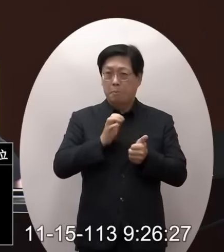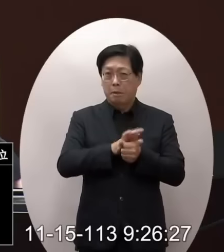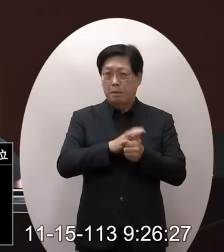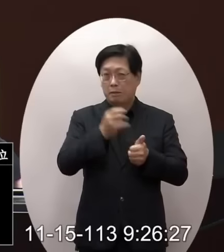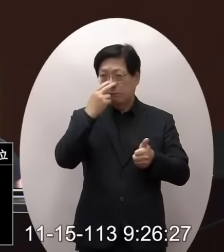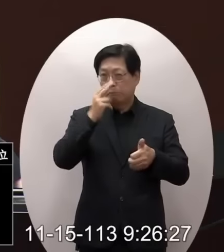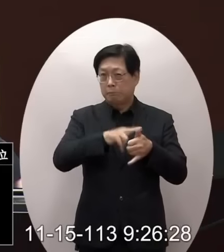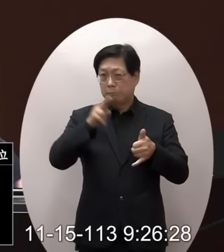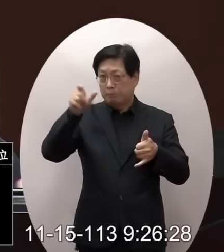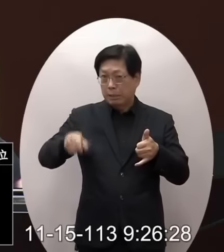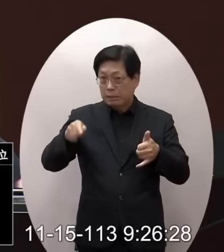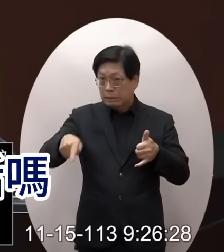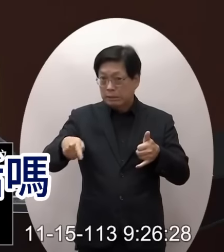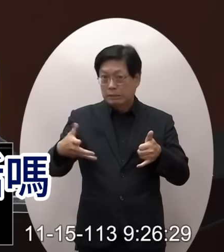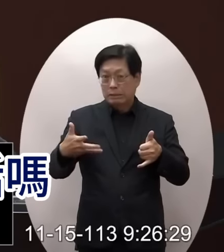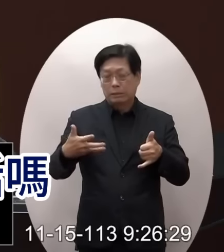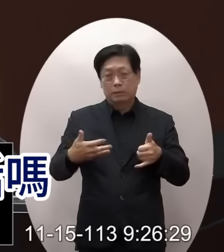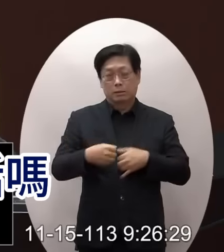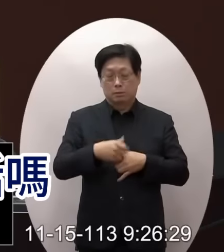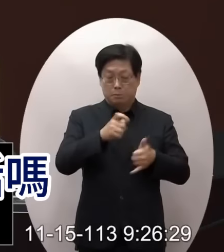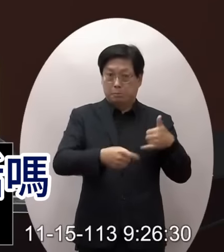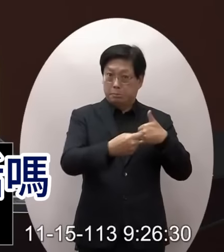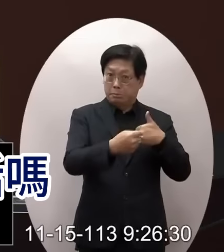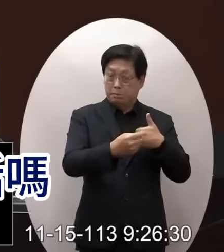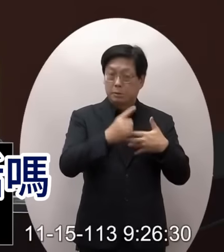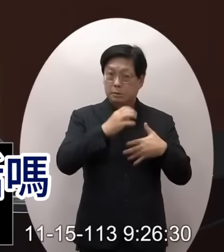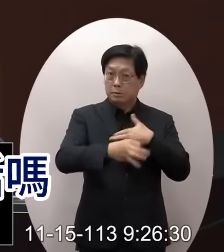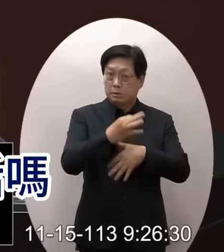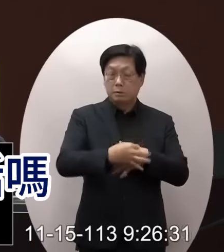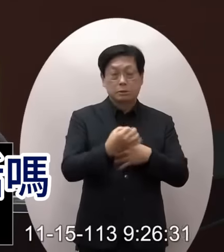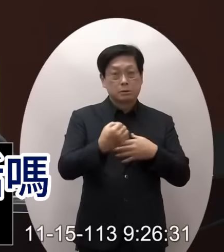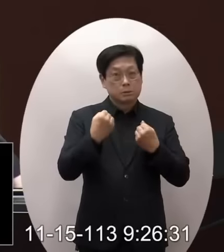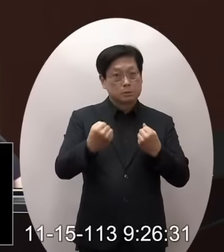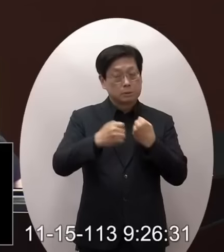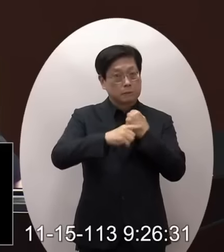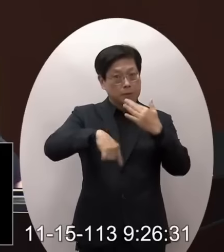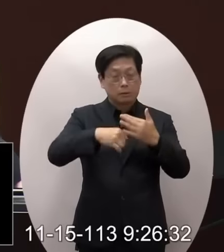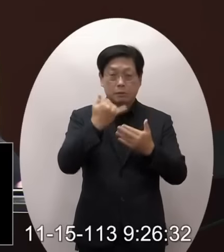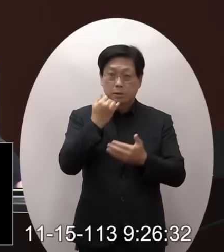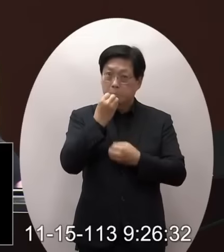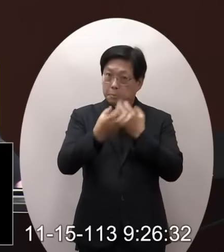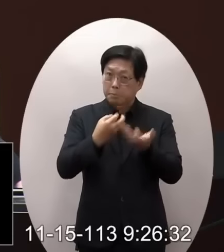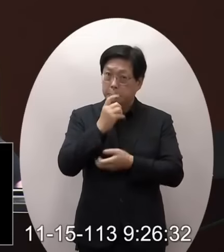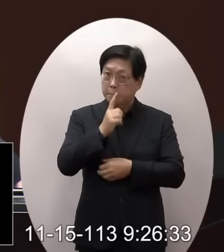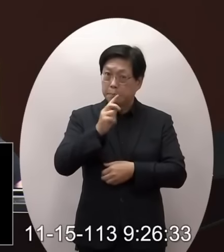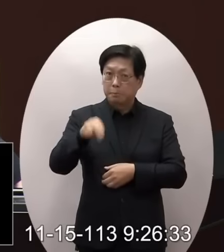候，受害者家属能在法庭上讲句话吗？